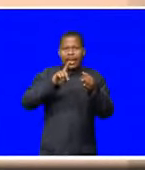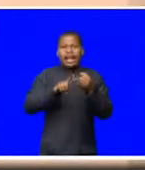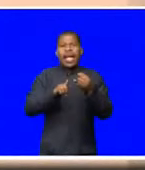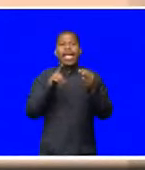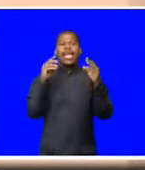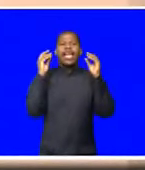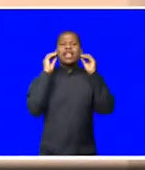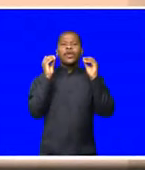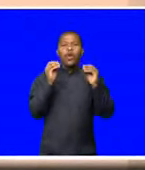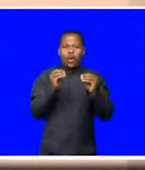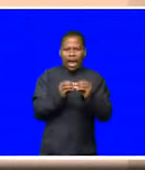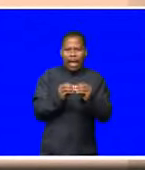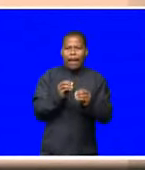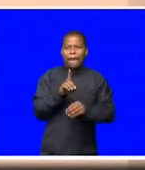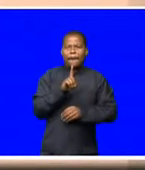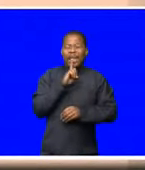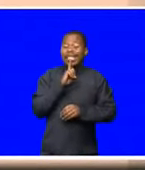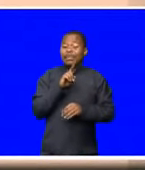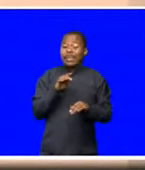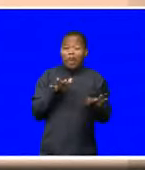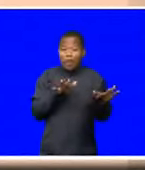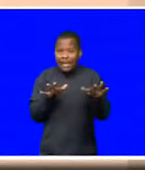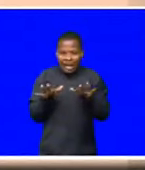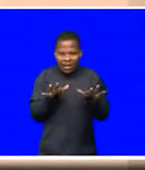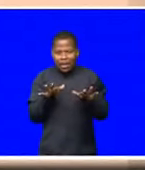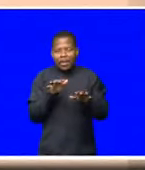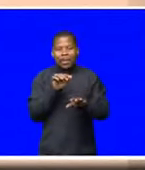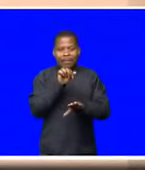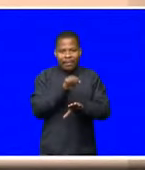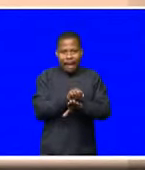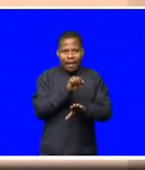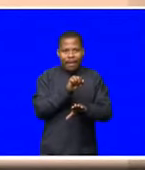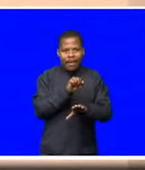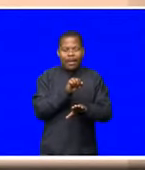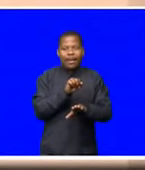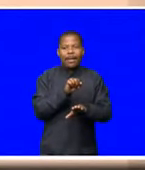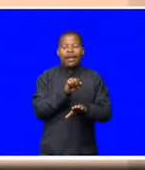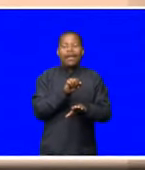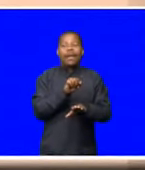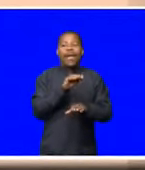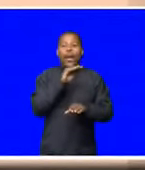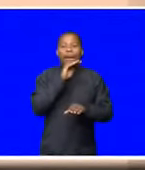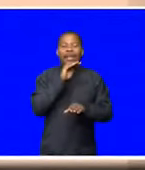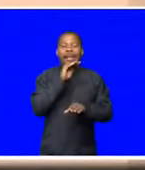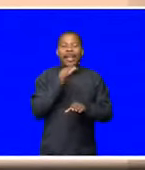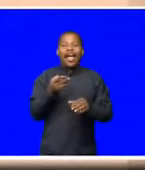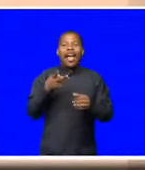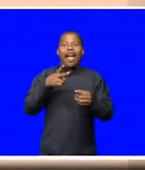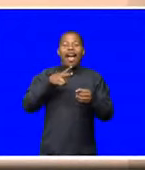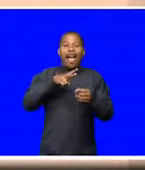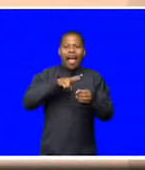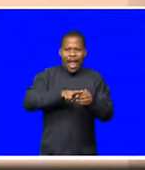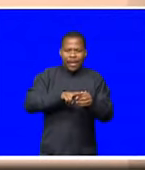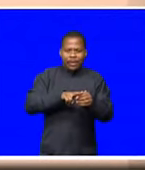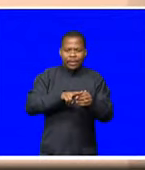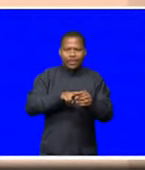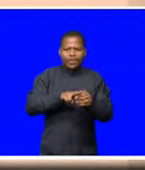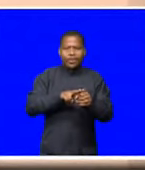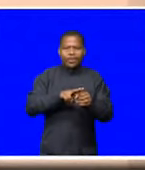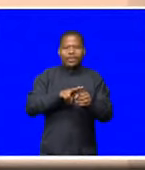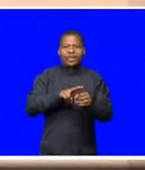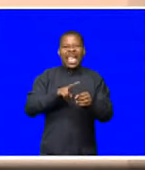iniyani befike babe nebulukhulu lephambi bese sebabuya kule